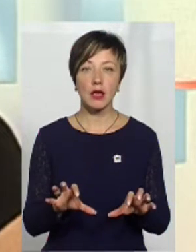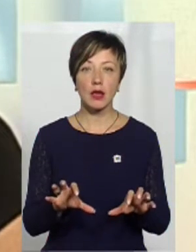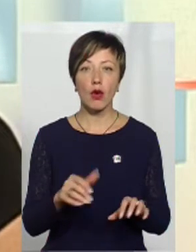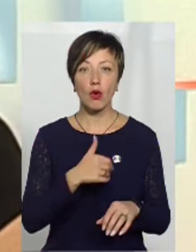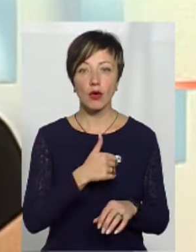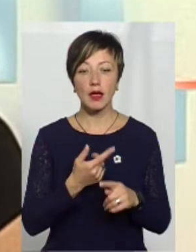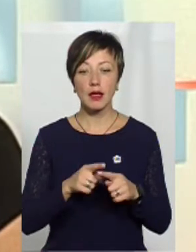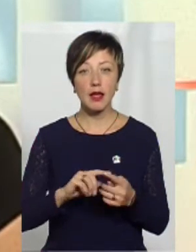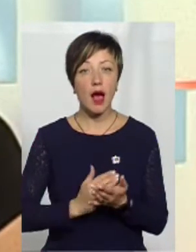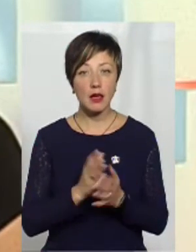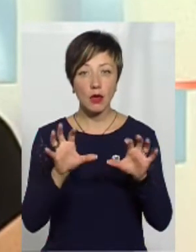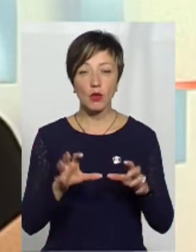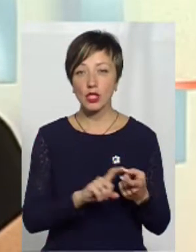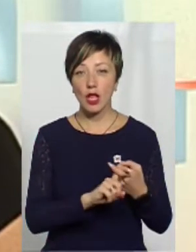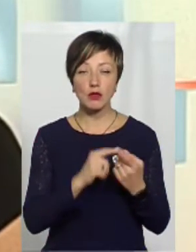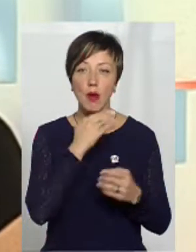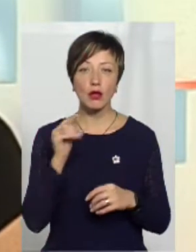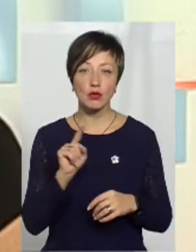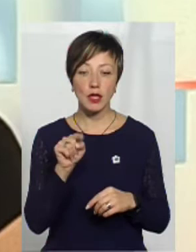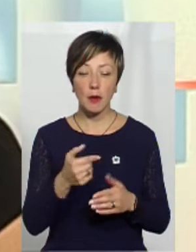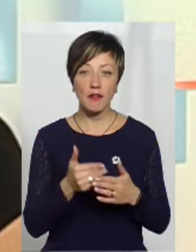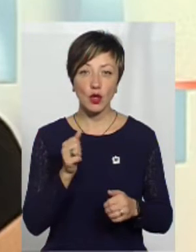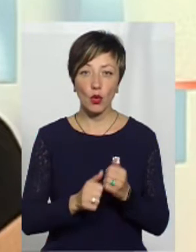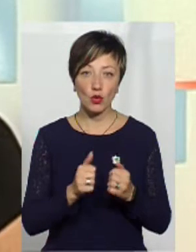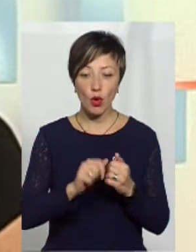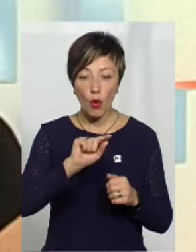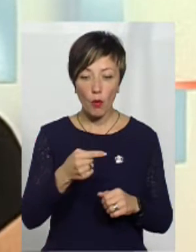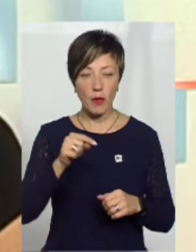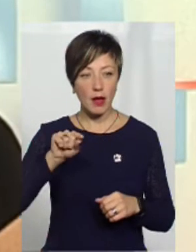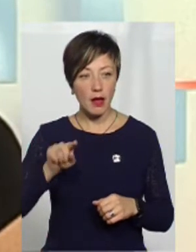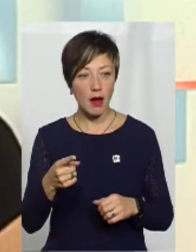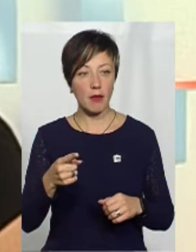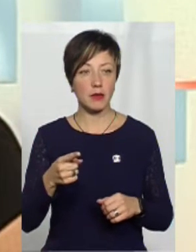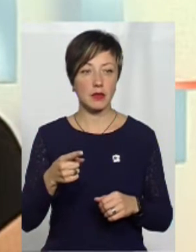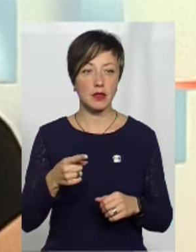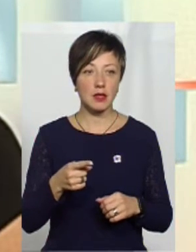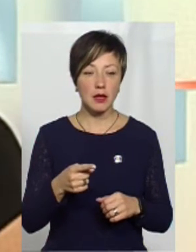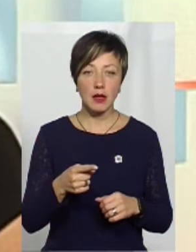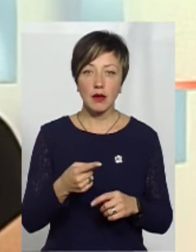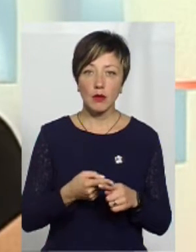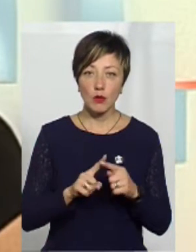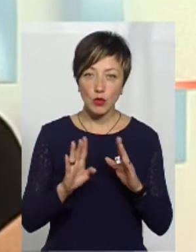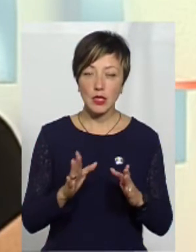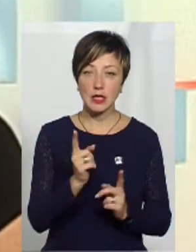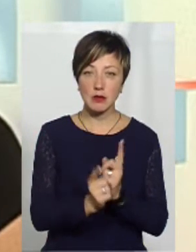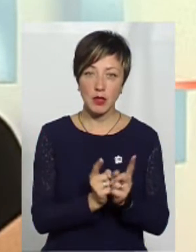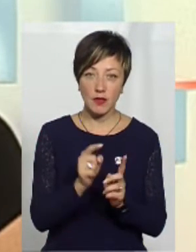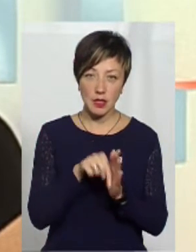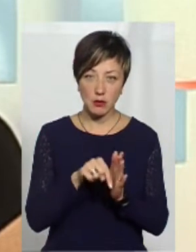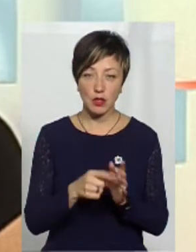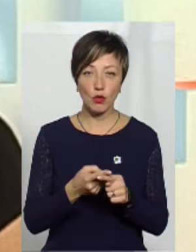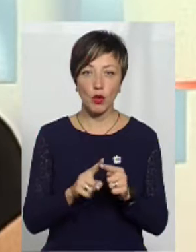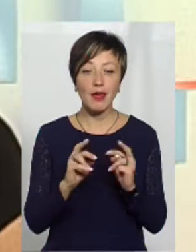якості цього закону буде залежати дуже багато чого, тому що там від кожної коми, да, від кожної крапочки надії буде змінювати зміст.